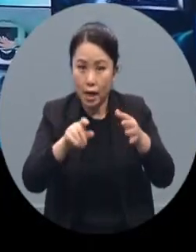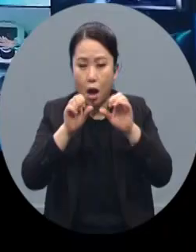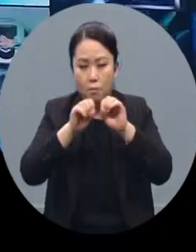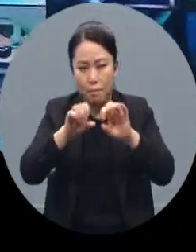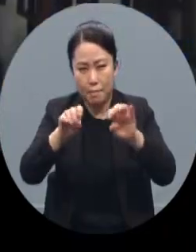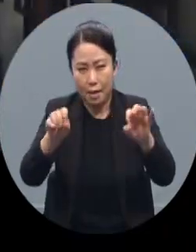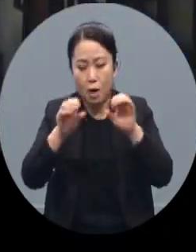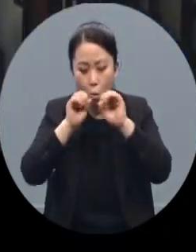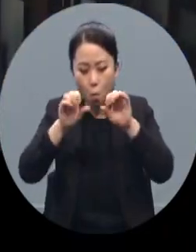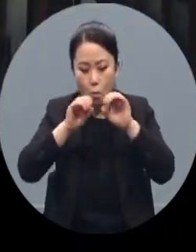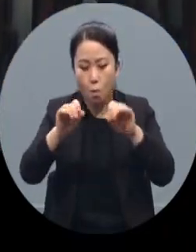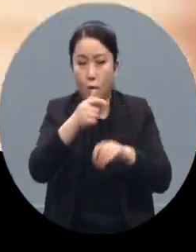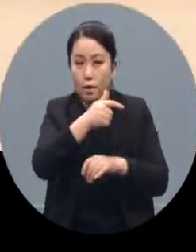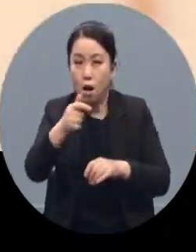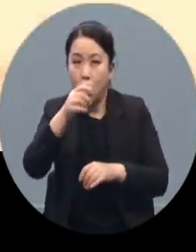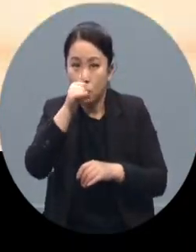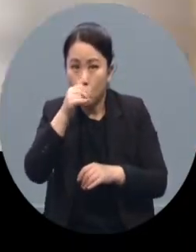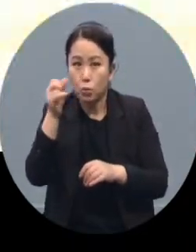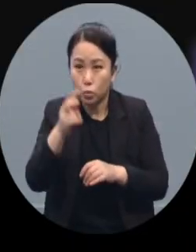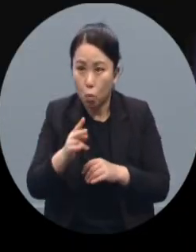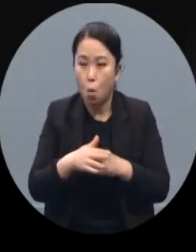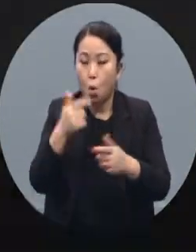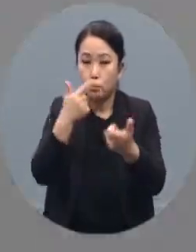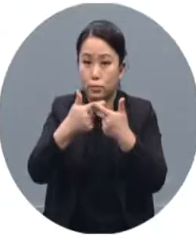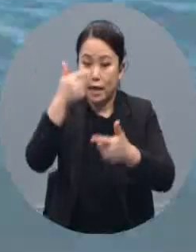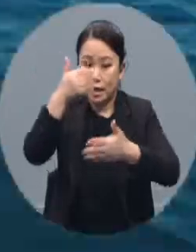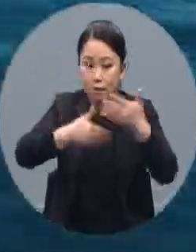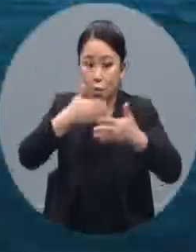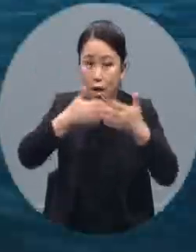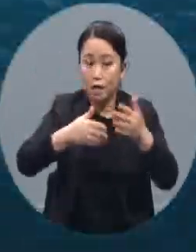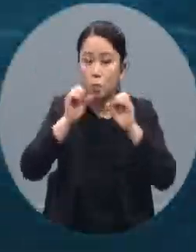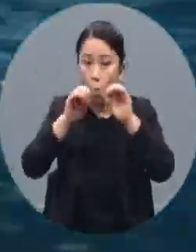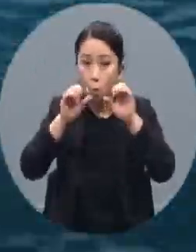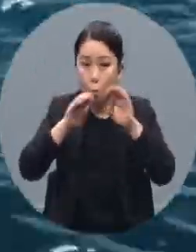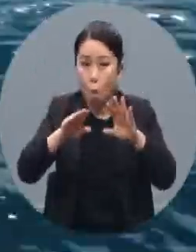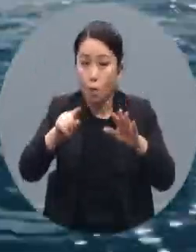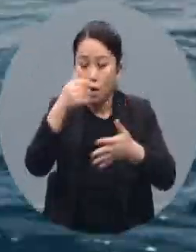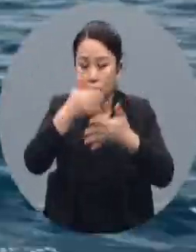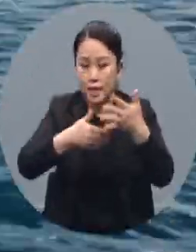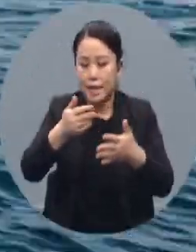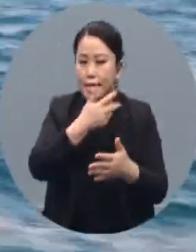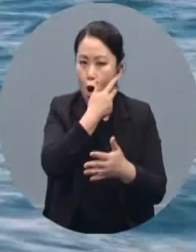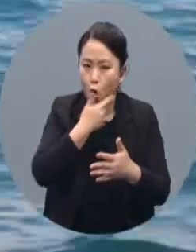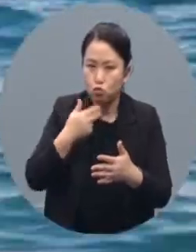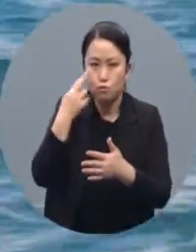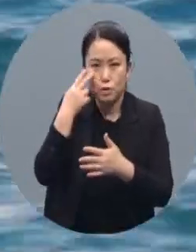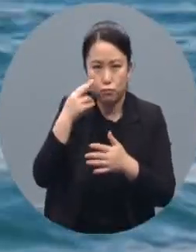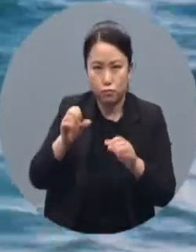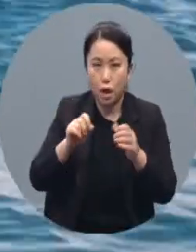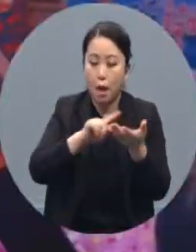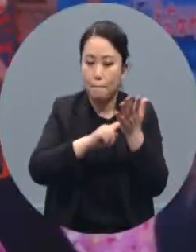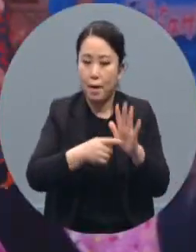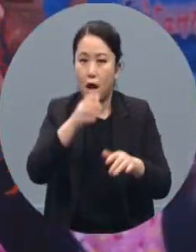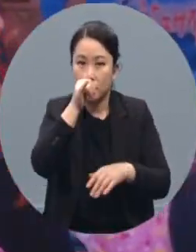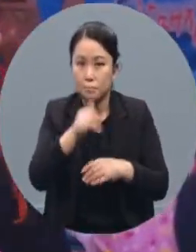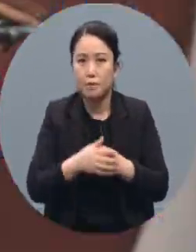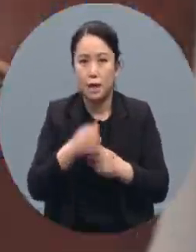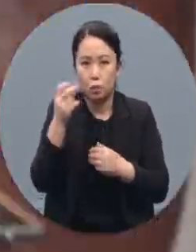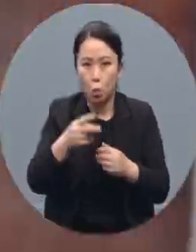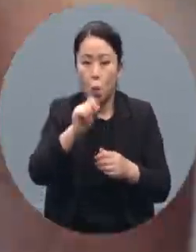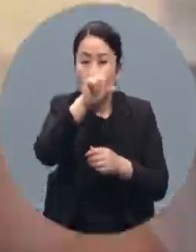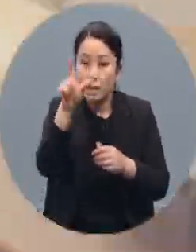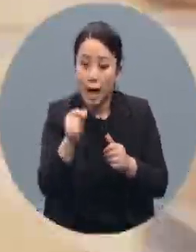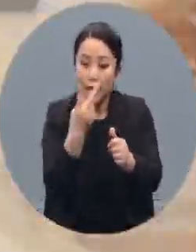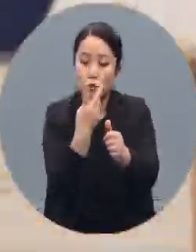영상도 영국과 미국 등으로 송출되고 있습니다. 달토끼들이 부산 곳곳을 여행하는 유튜브 영상은 조회수